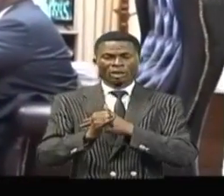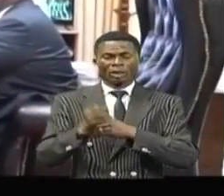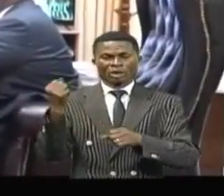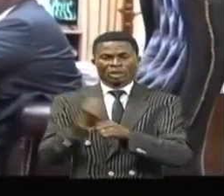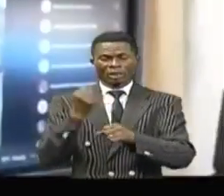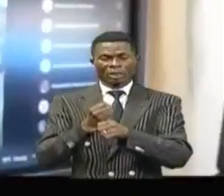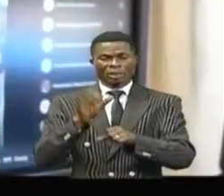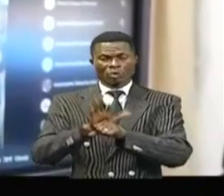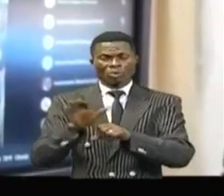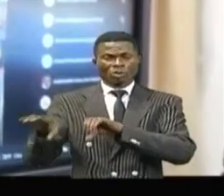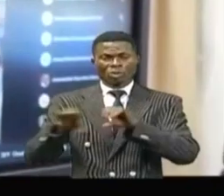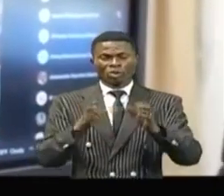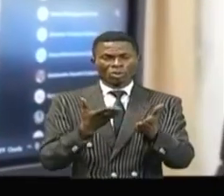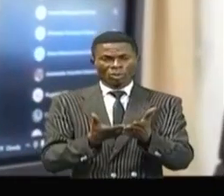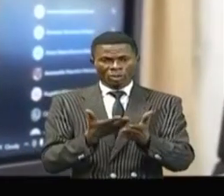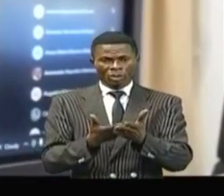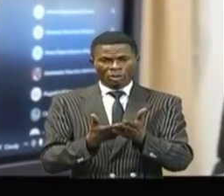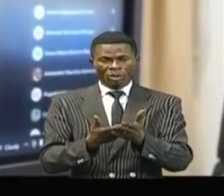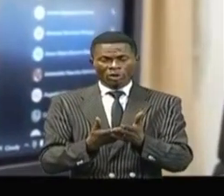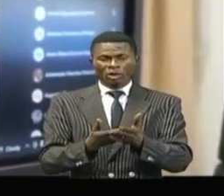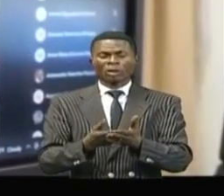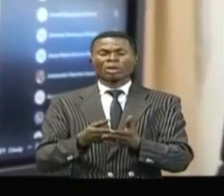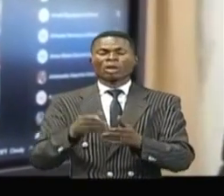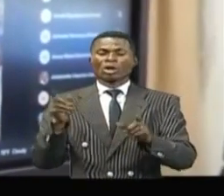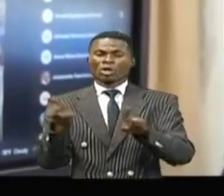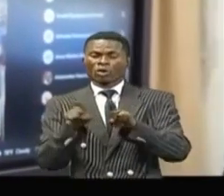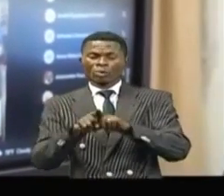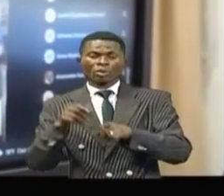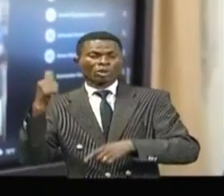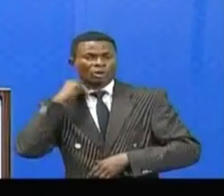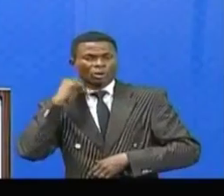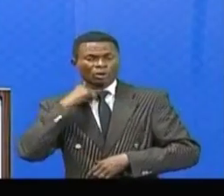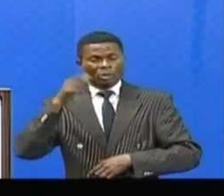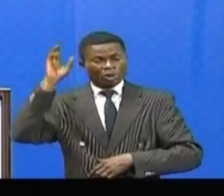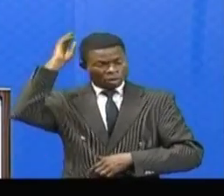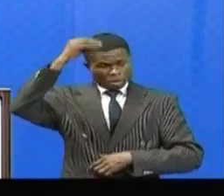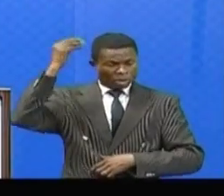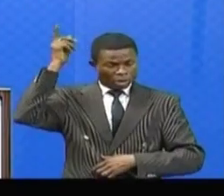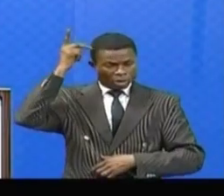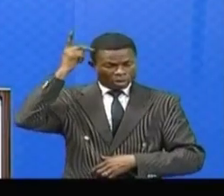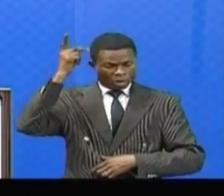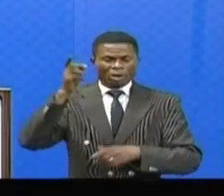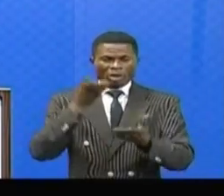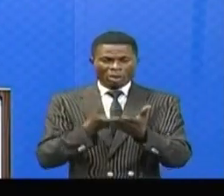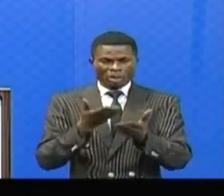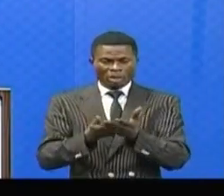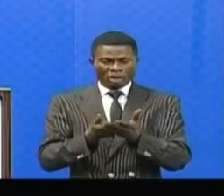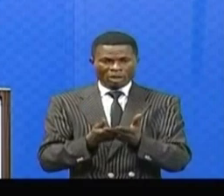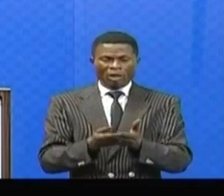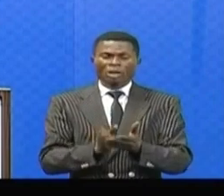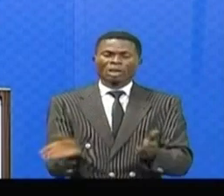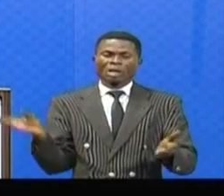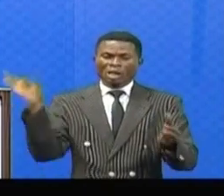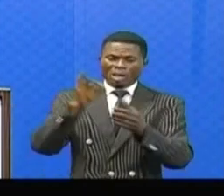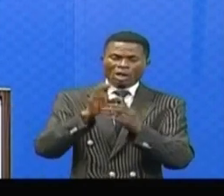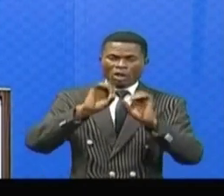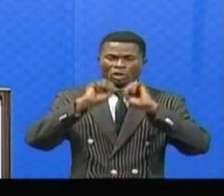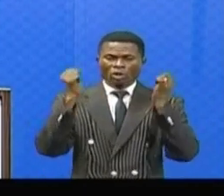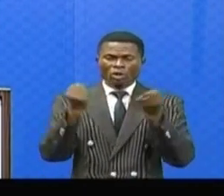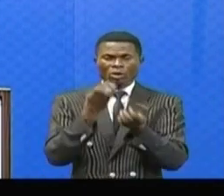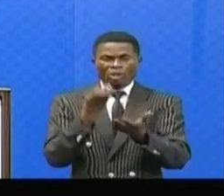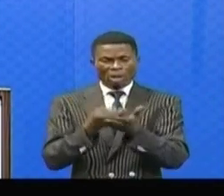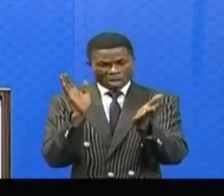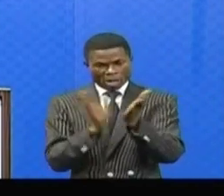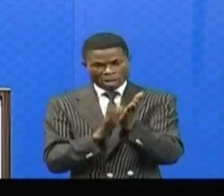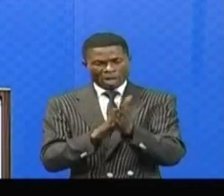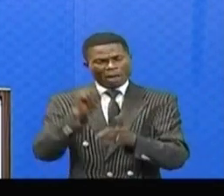services multisectoriels sont d'ordre médicaux, psychosociaux et légaux, et des réinsertions socio-économiques et scolaires